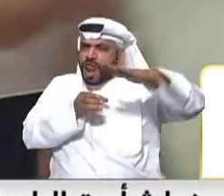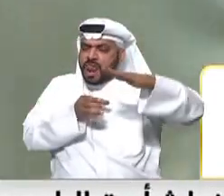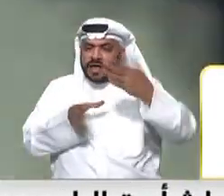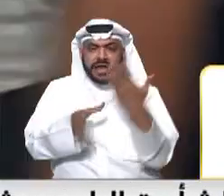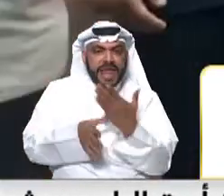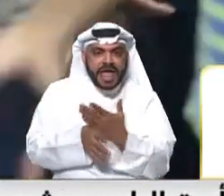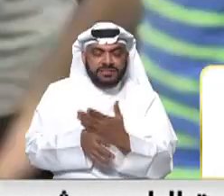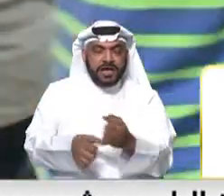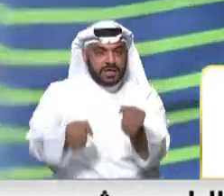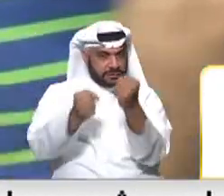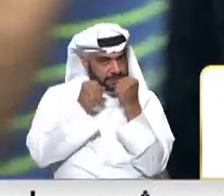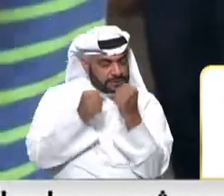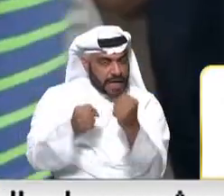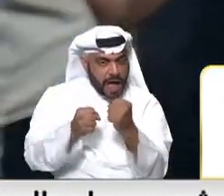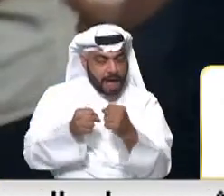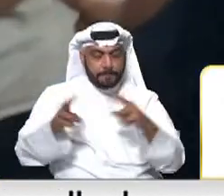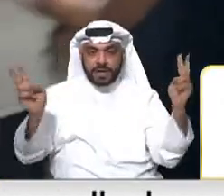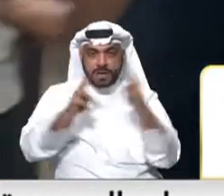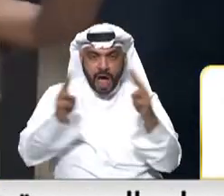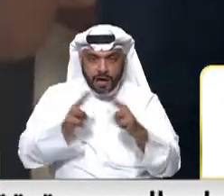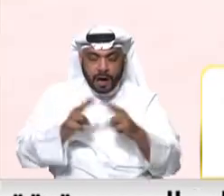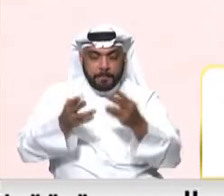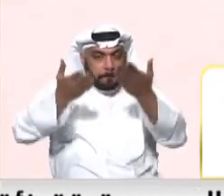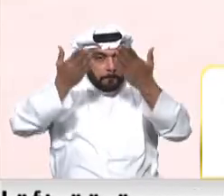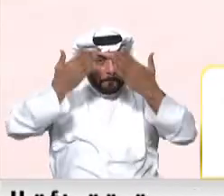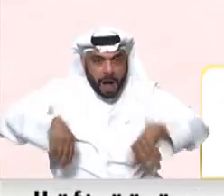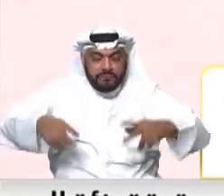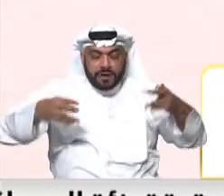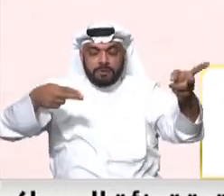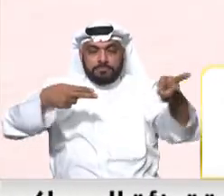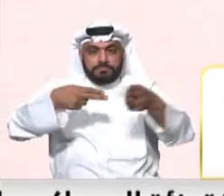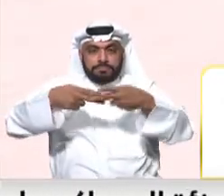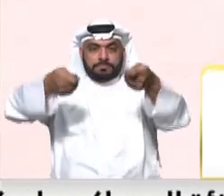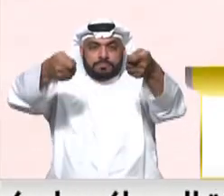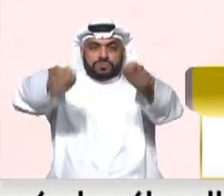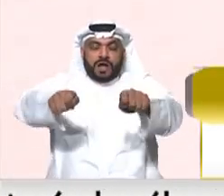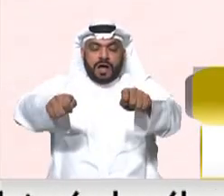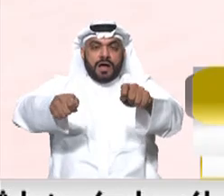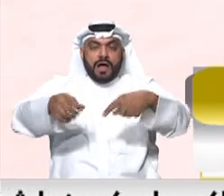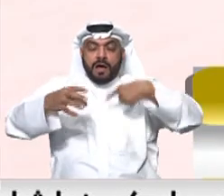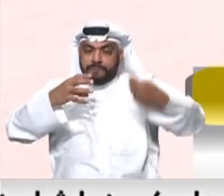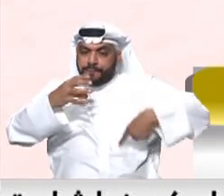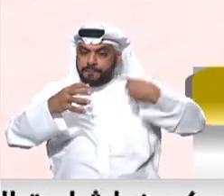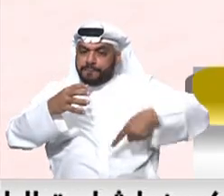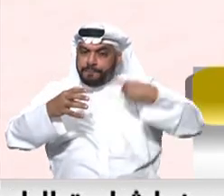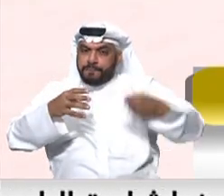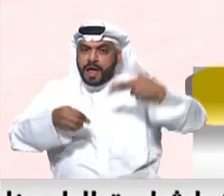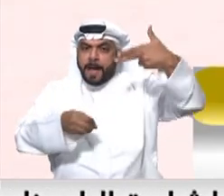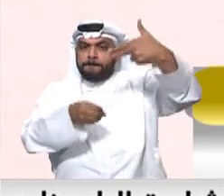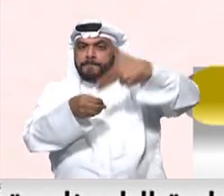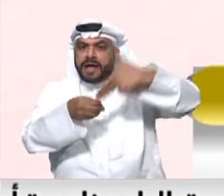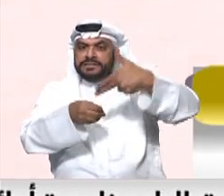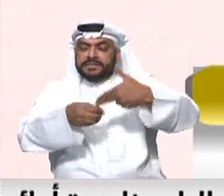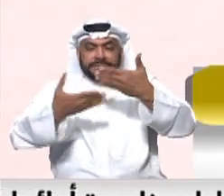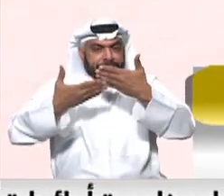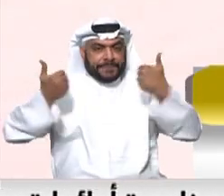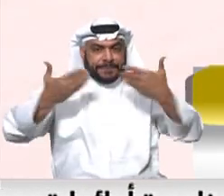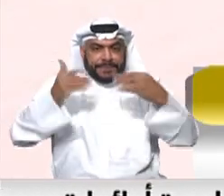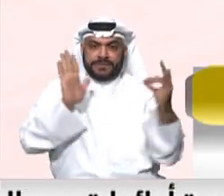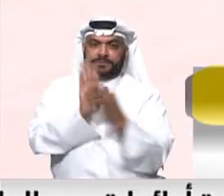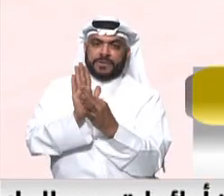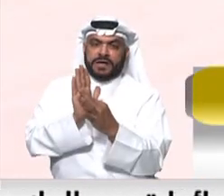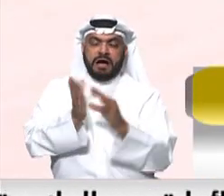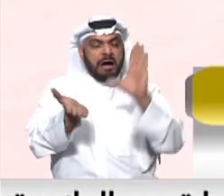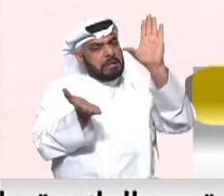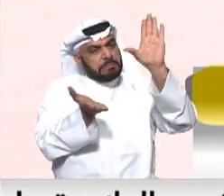عن العمل نتيجة نقص الوقود. إعلان المرحلة الثالثة والانتهاء من المرحلة الأولى والثانية، وهذه هي الكارثة التي